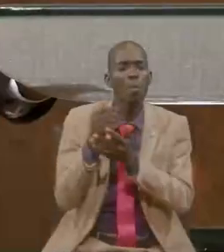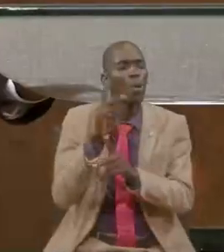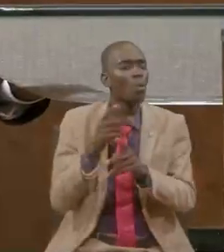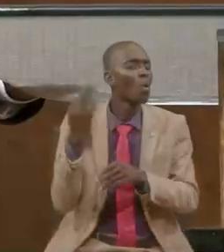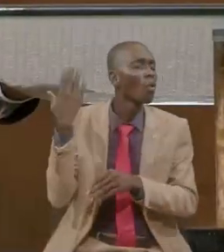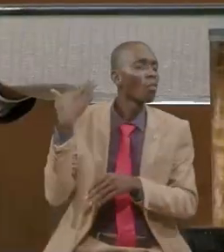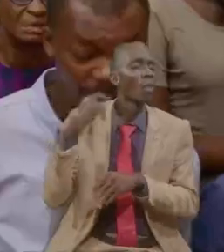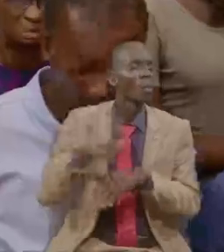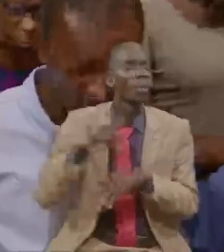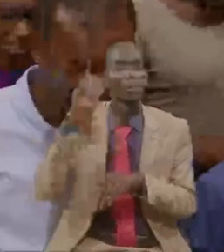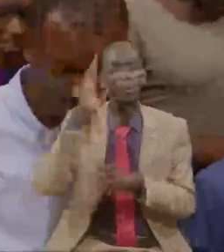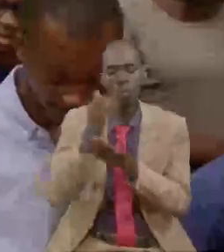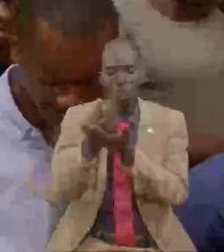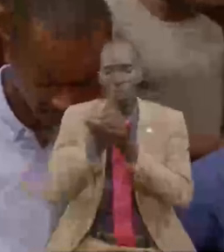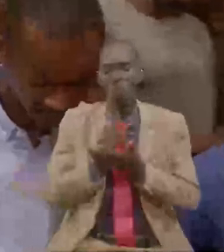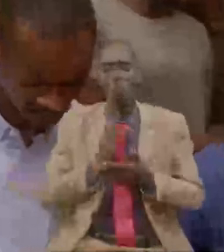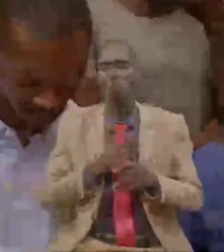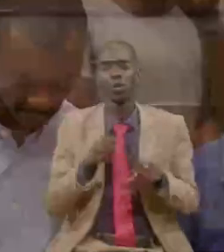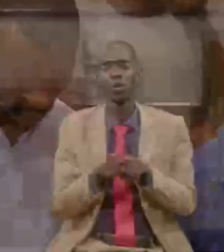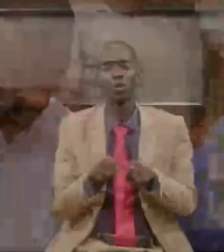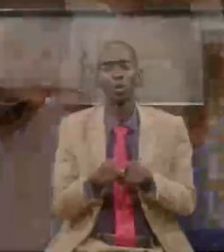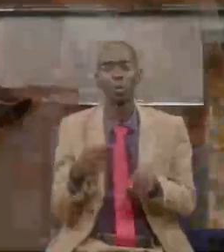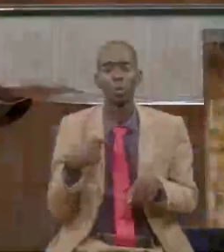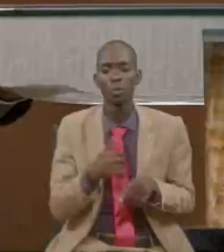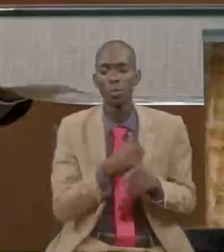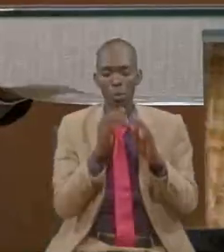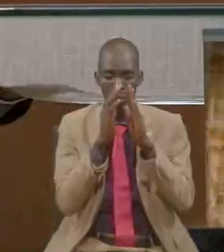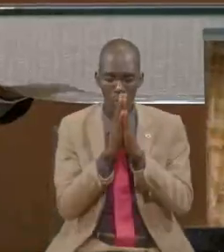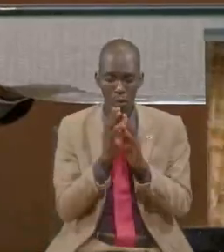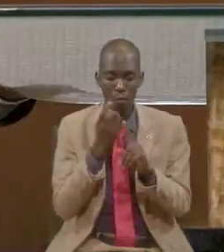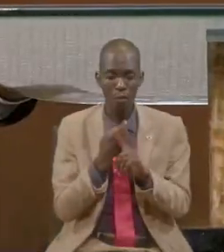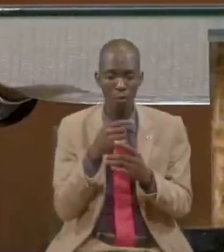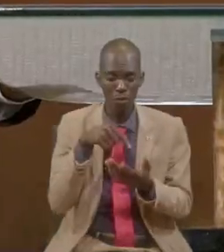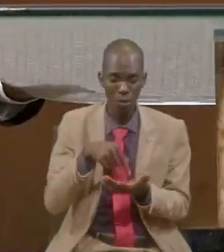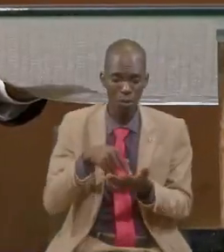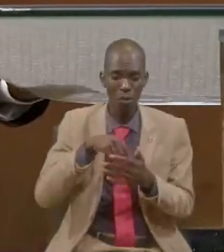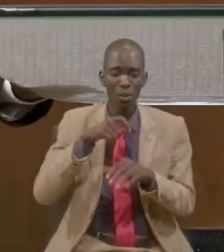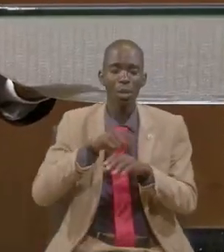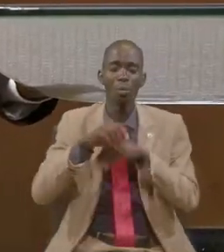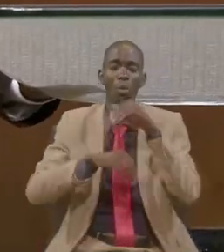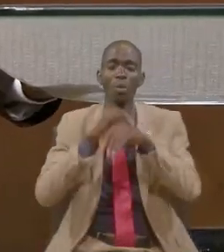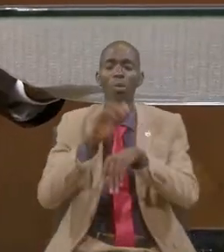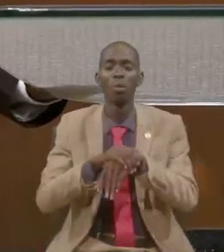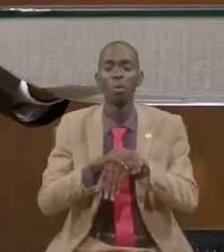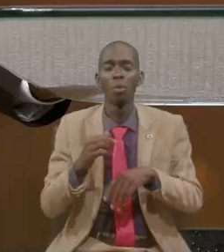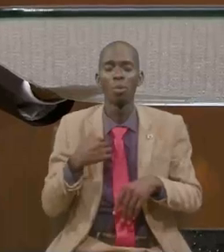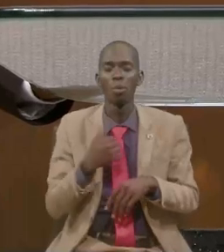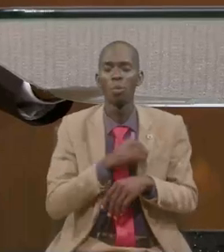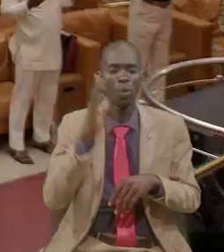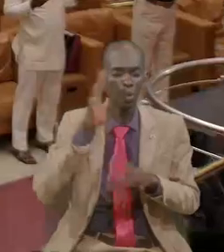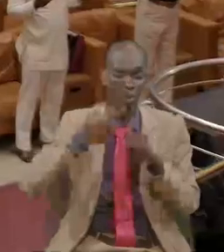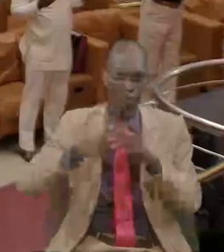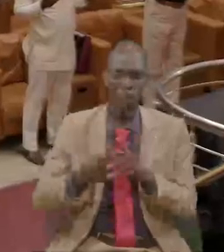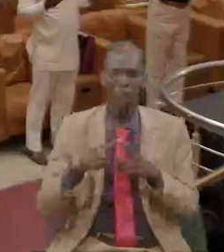aidé les gens du passé, aide-nous. Nous prions dès ce moment que